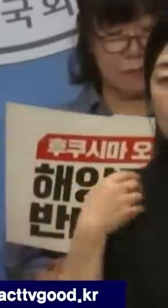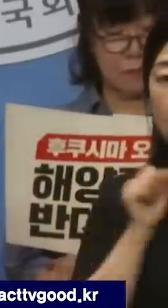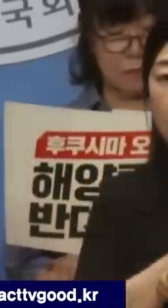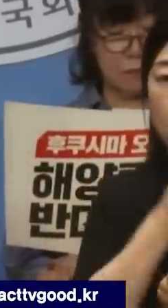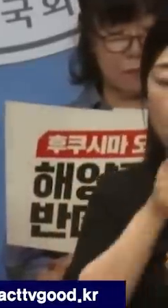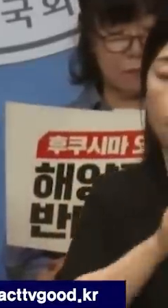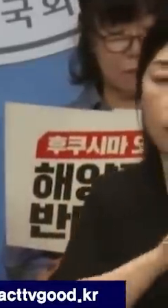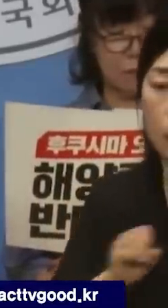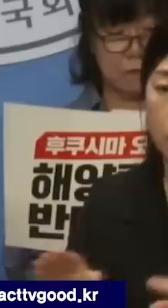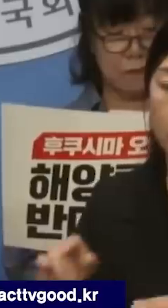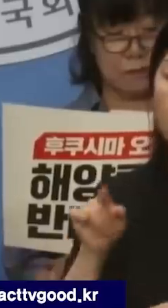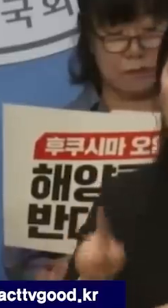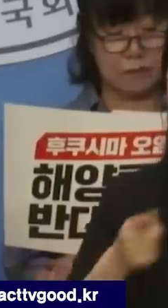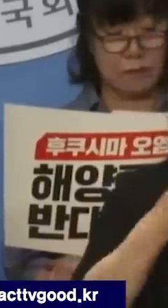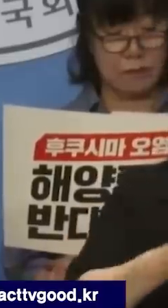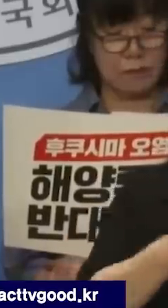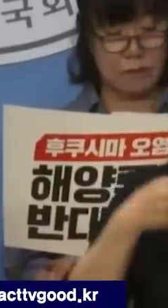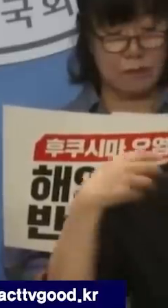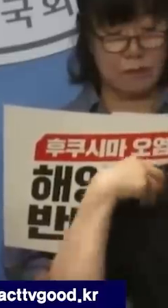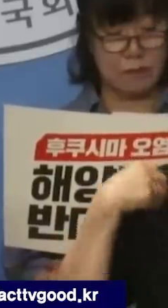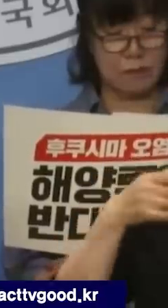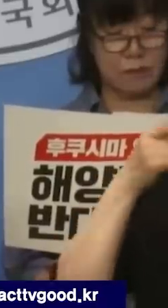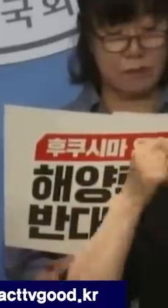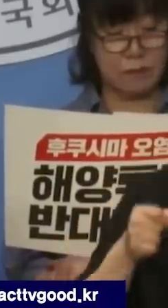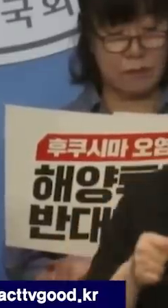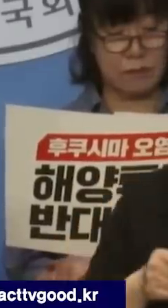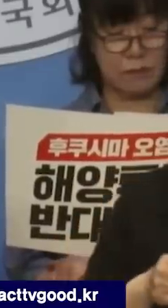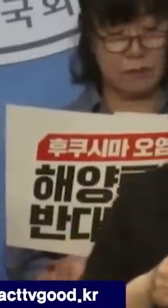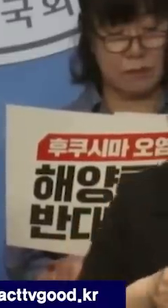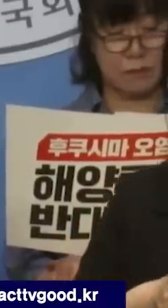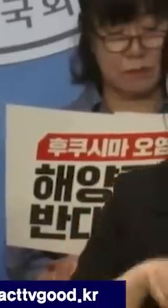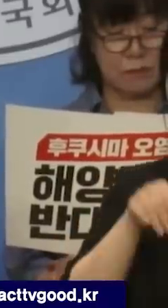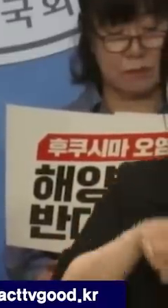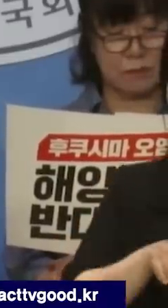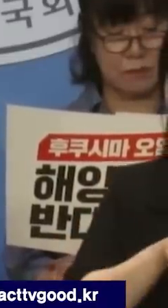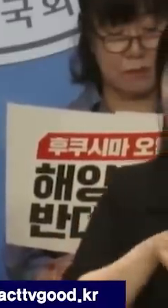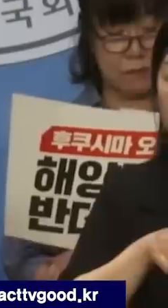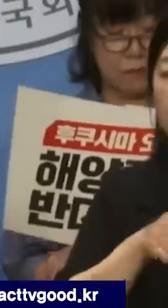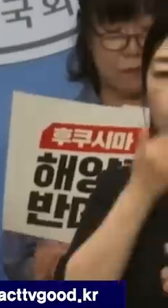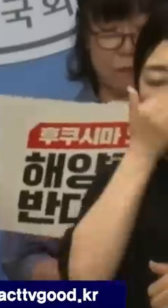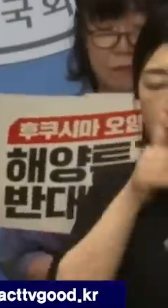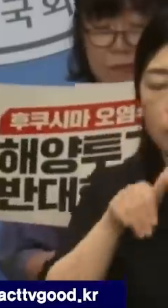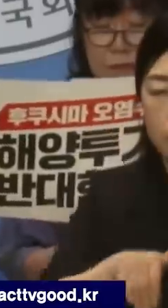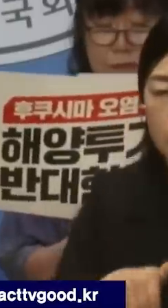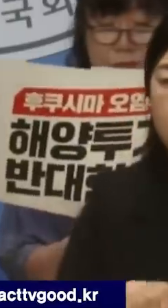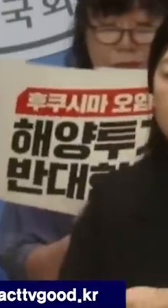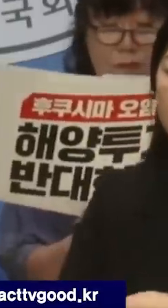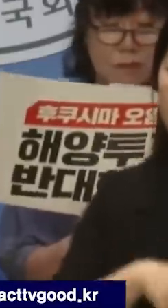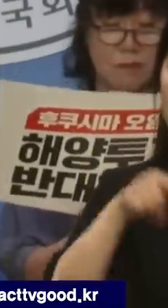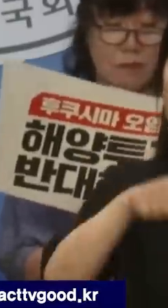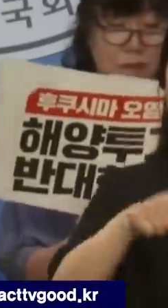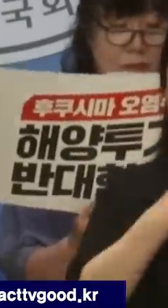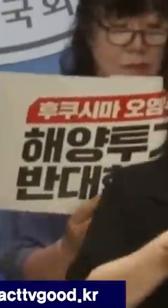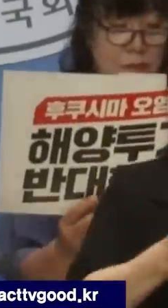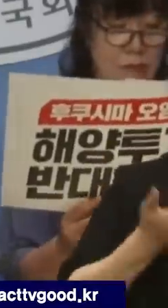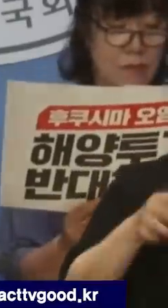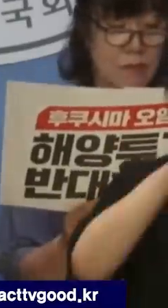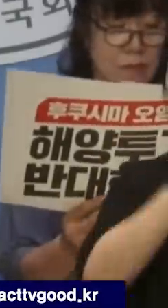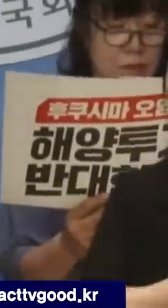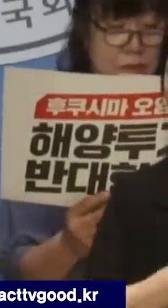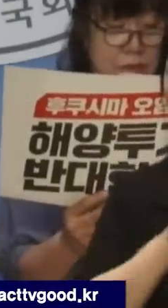방류와 윤석열 정부의 대일 굴종 외교를 규탄하며 다음과 같이 강력히